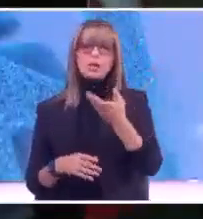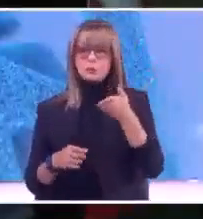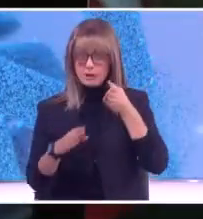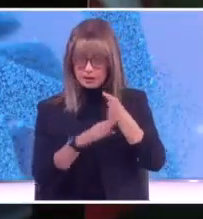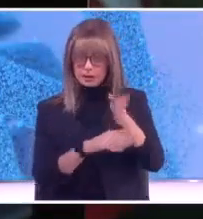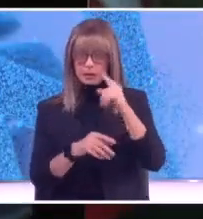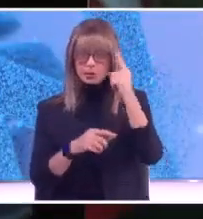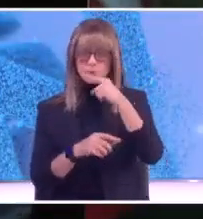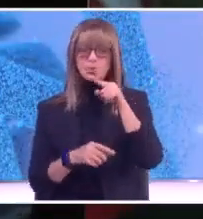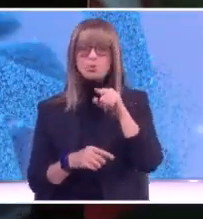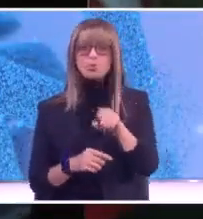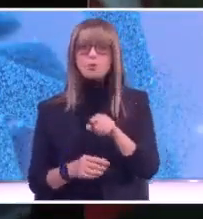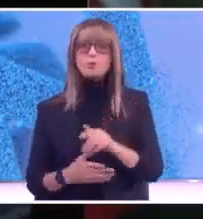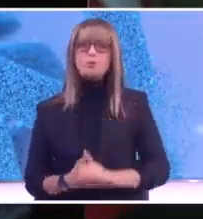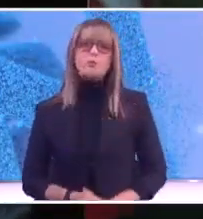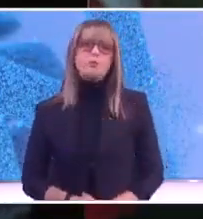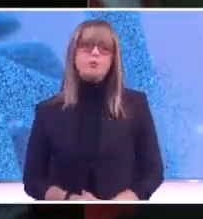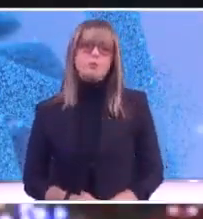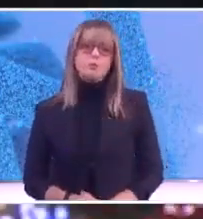vermiş?